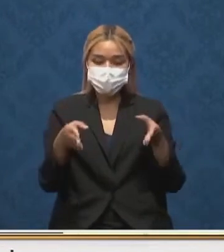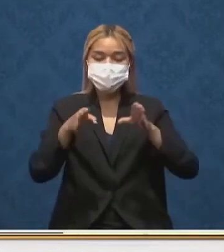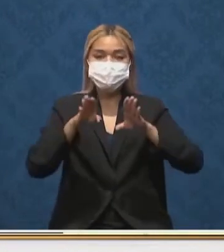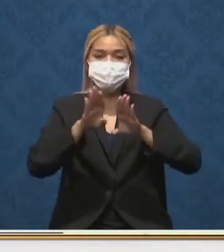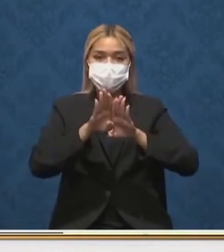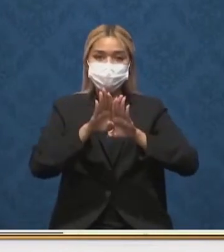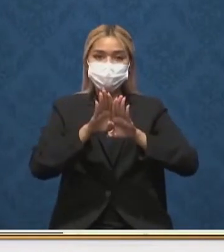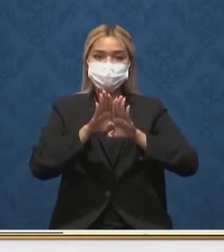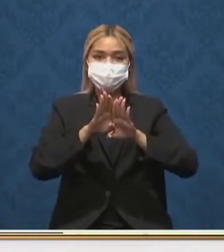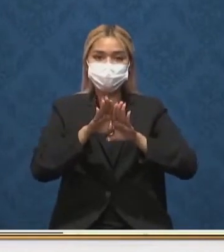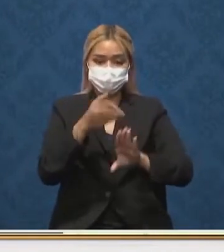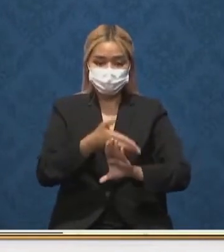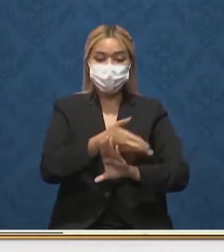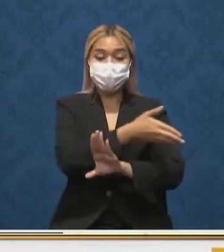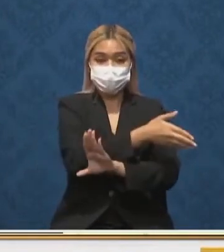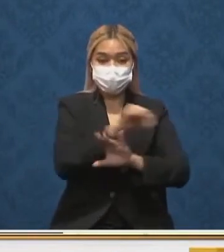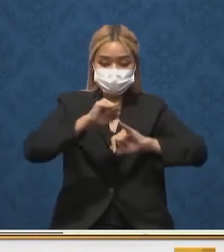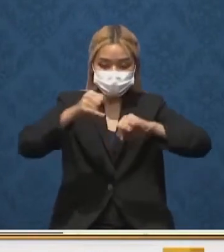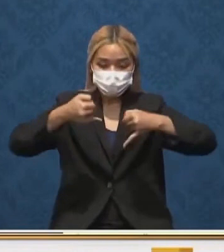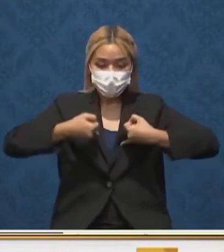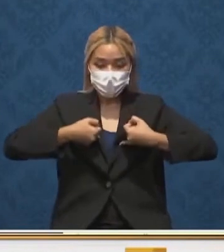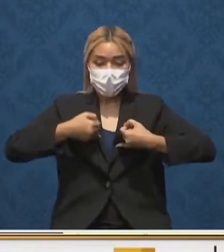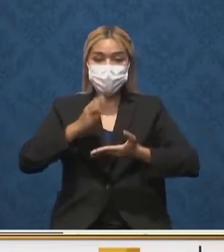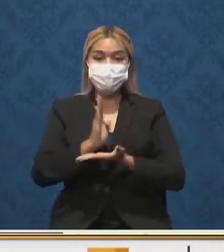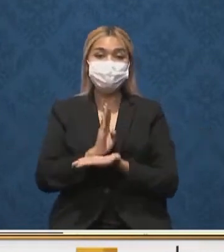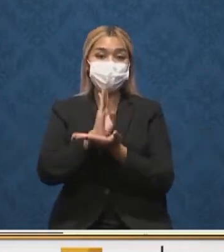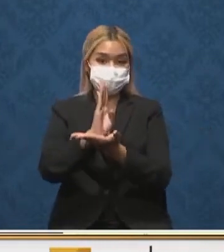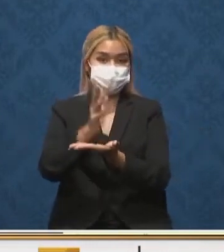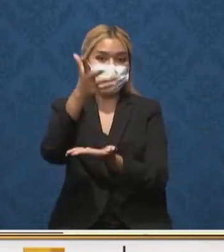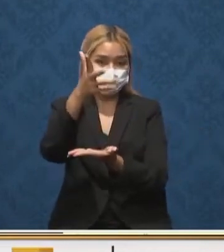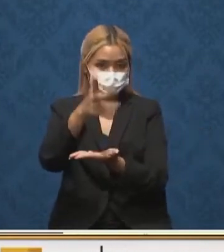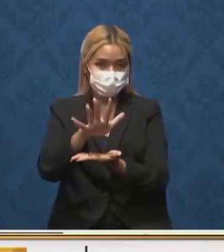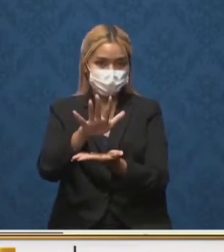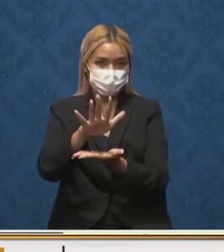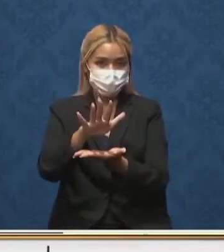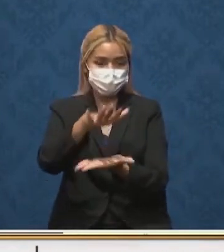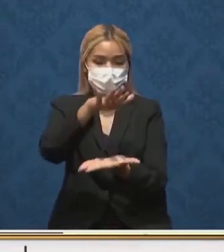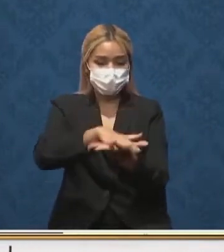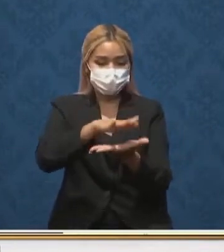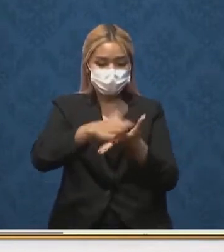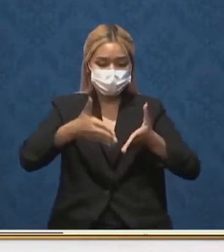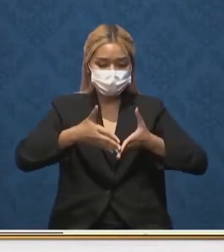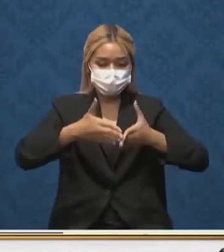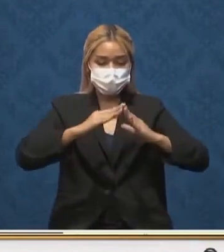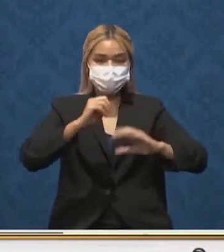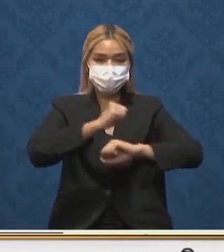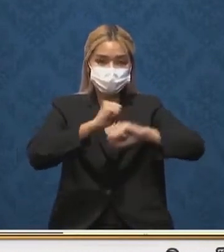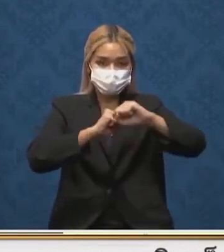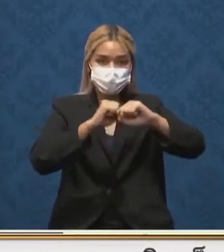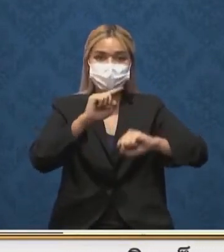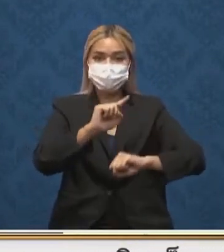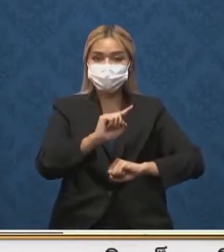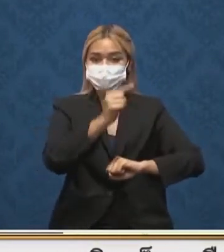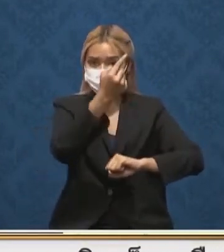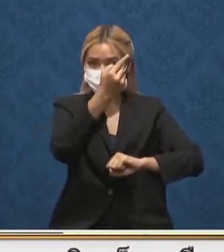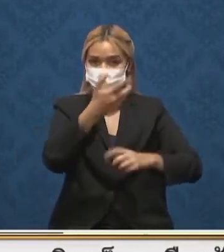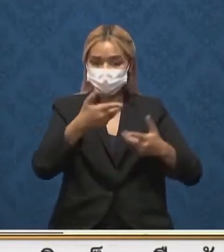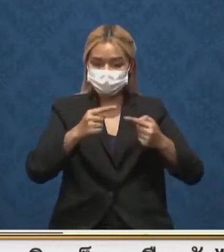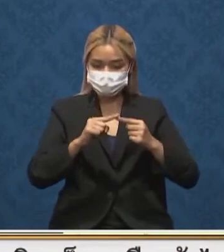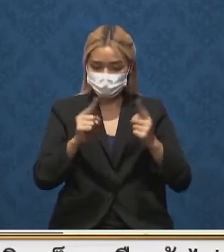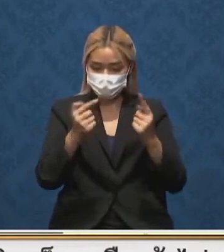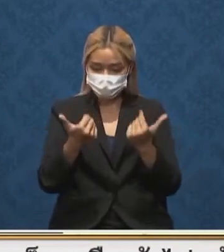บริจาคที่ให้นะครับอ่าถามว่าแล้วทางราชการทำอะไรนะครับเมื่อเกิดเรื่อง